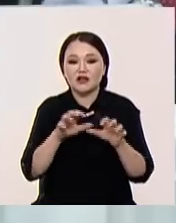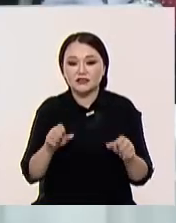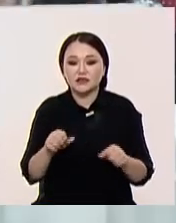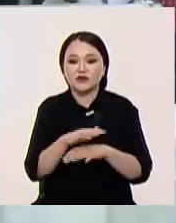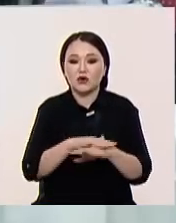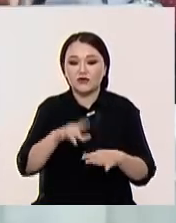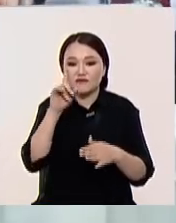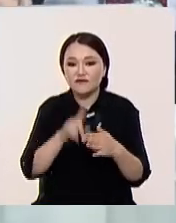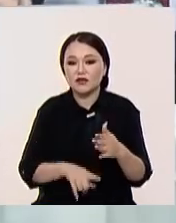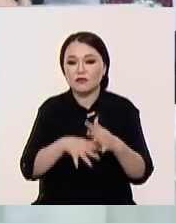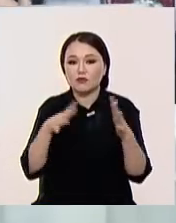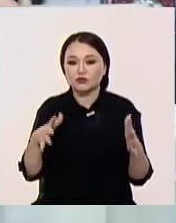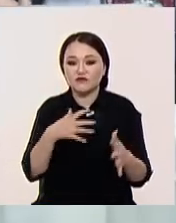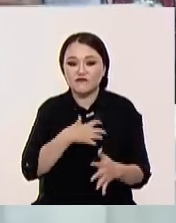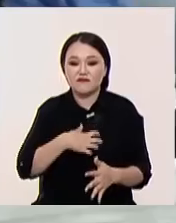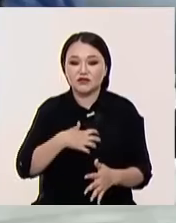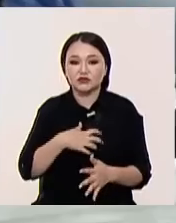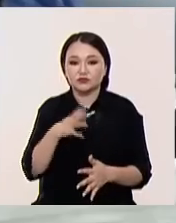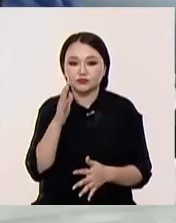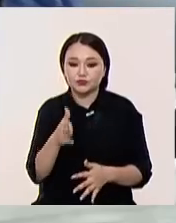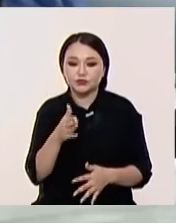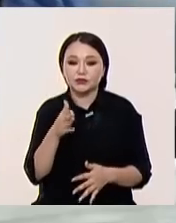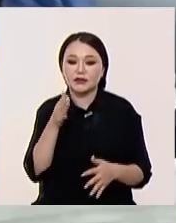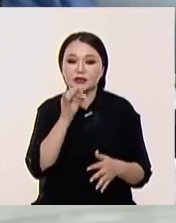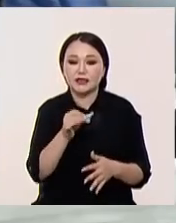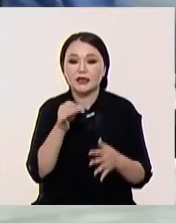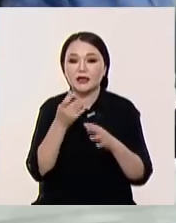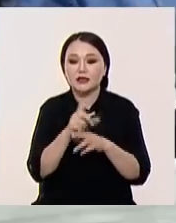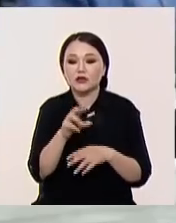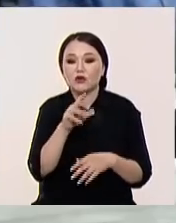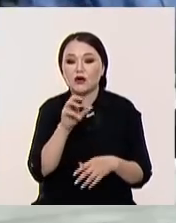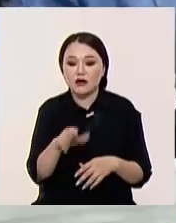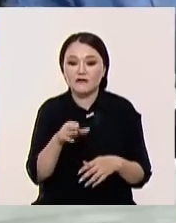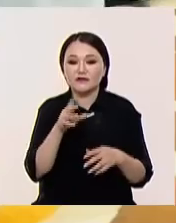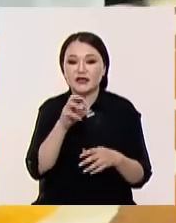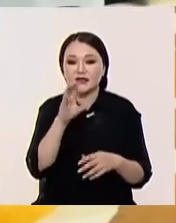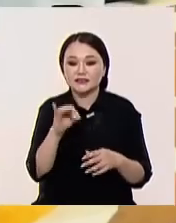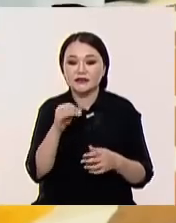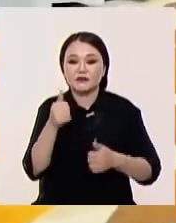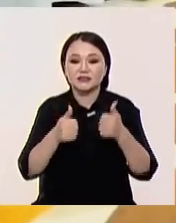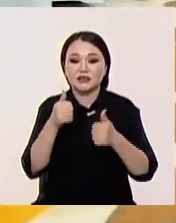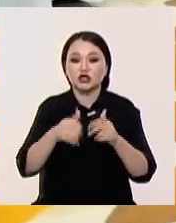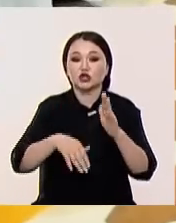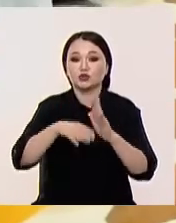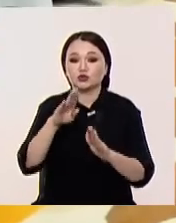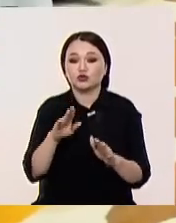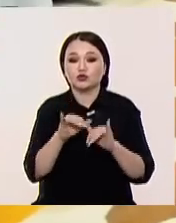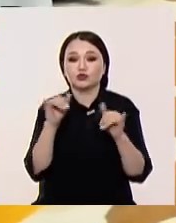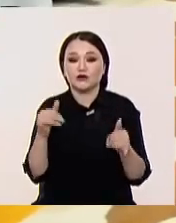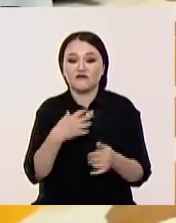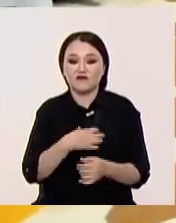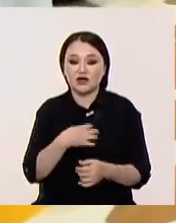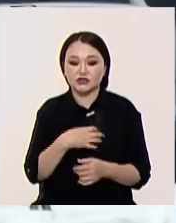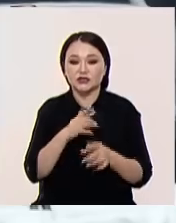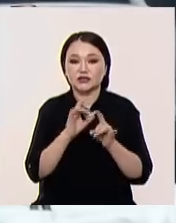халық сенімін қалыптастыруда аса маңызды рөлге ие болады. Осы орайда Қасым-Жомарт Тоқаев саяси бәсекелестікті арттыруға жағдай жасаудың маңызына